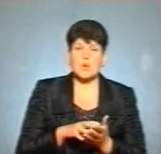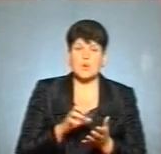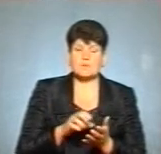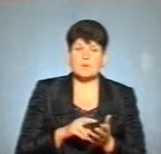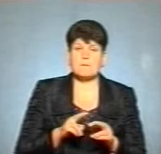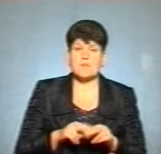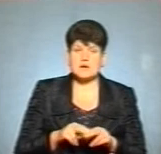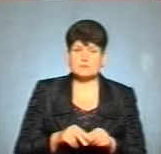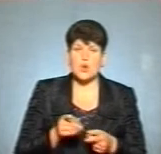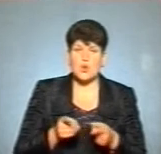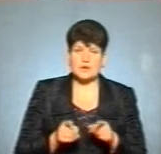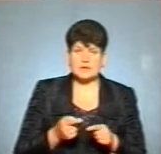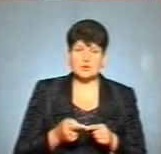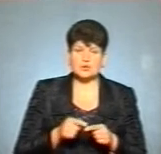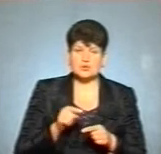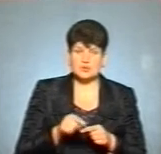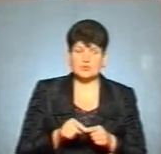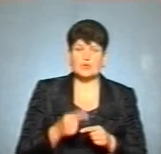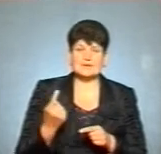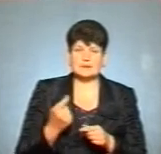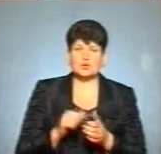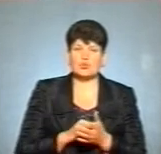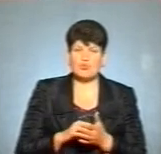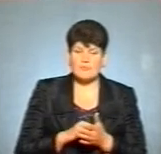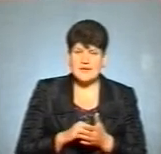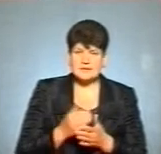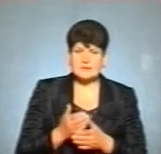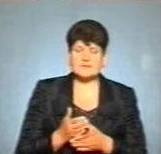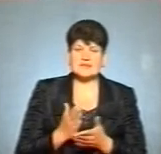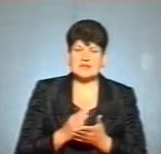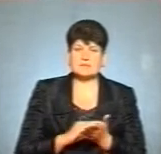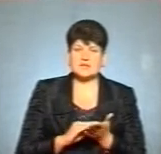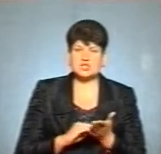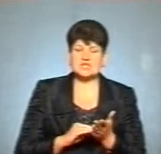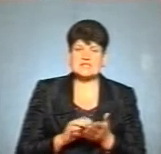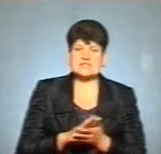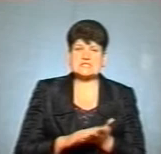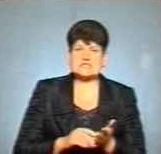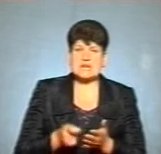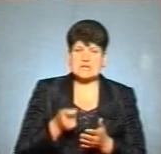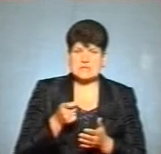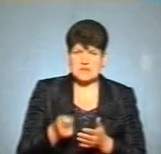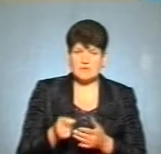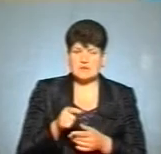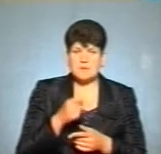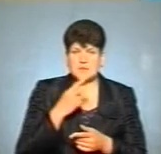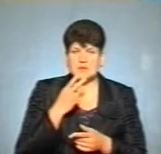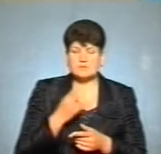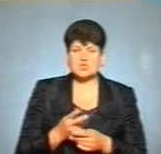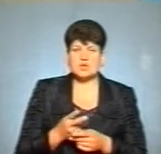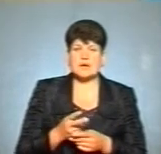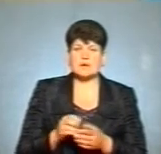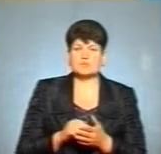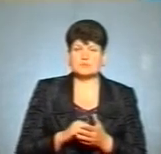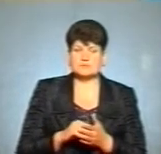з оригіналом цього, одним із документів, ви пишете заяву, знову ж таки, вона передбачається як в паперовому